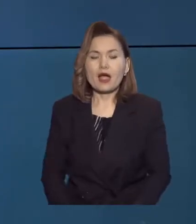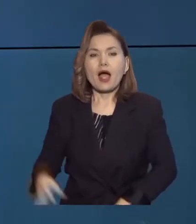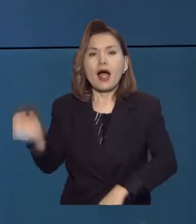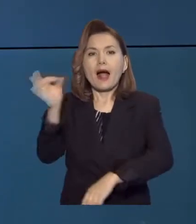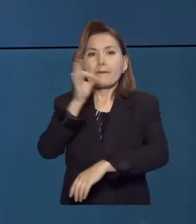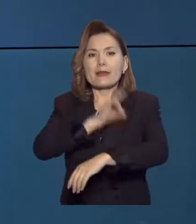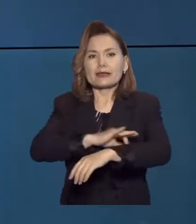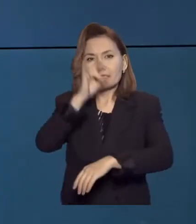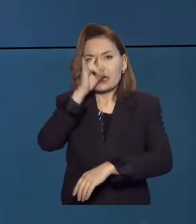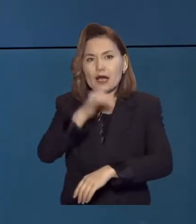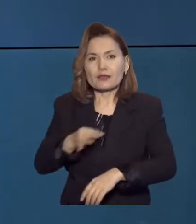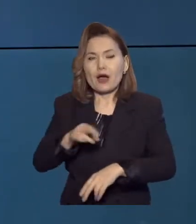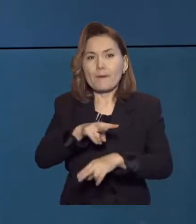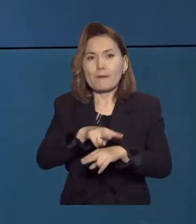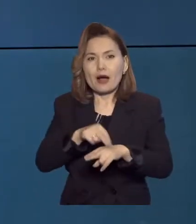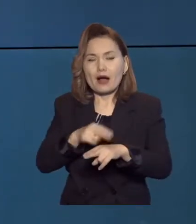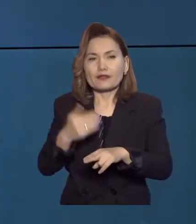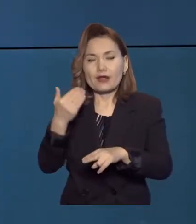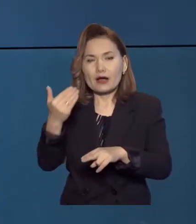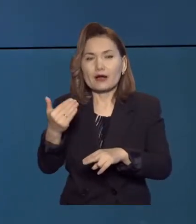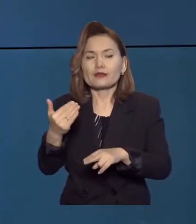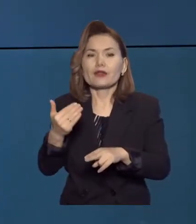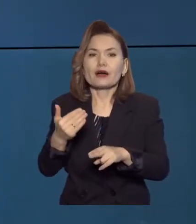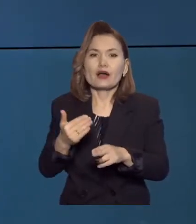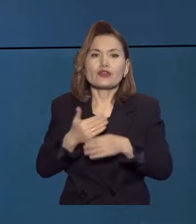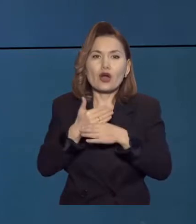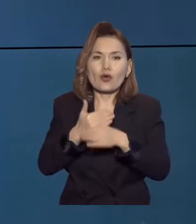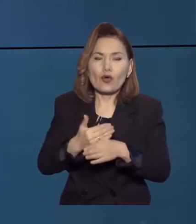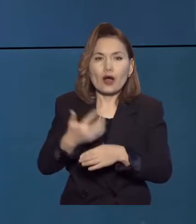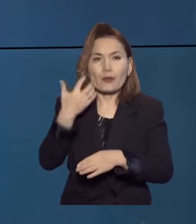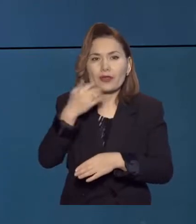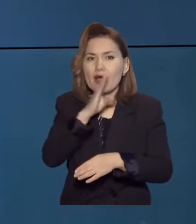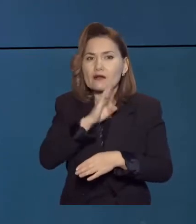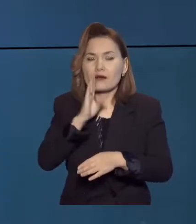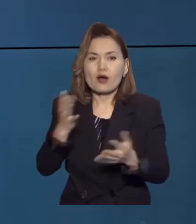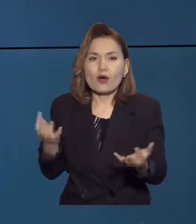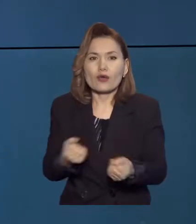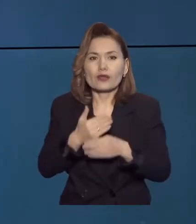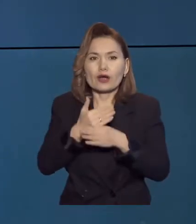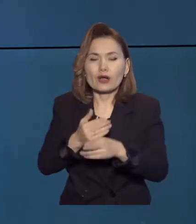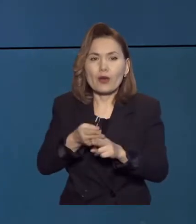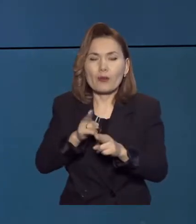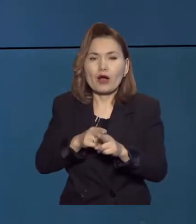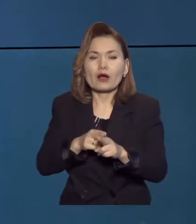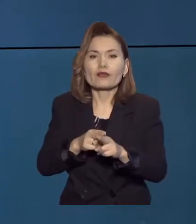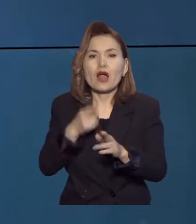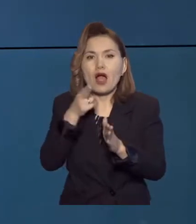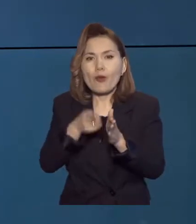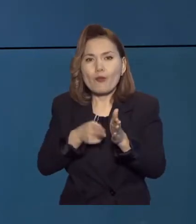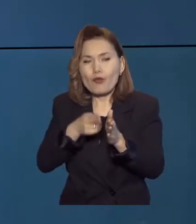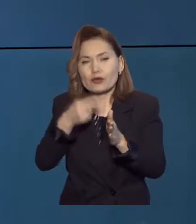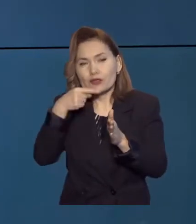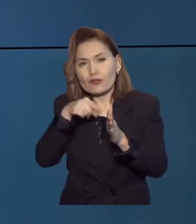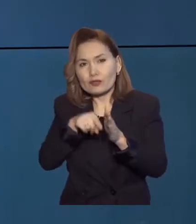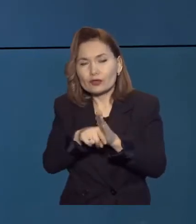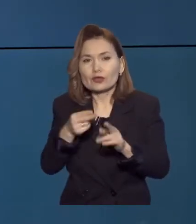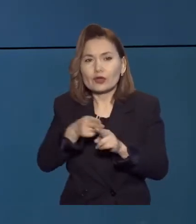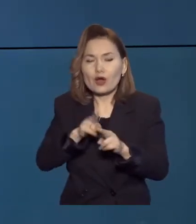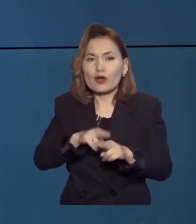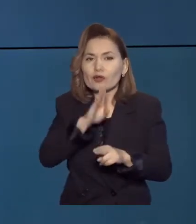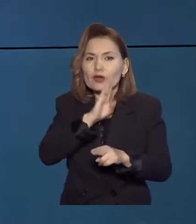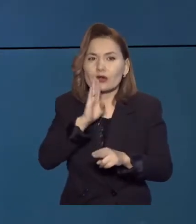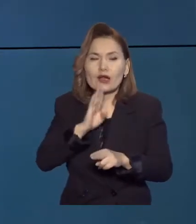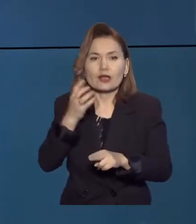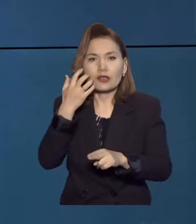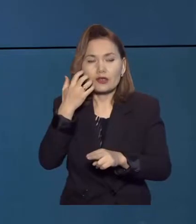Батыс Қазақстанда полицей поезда ауырып қалған аяғы ауыр әйелді құтқарып алды. Оқиға Ақсай станциясынан 4 шақырым қашықтықта. Орал